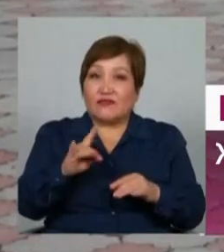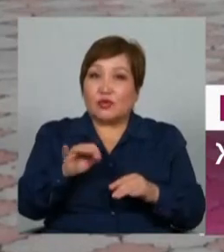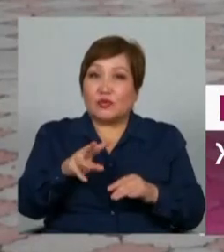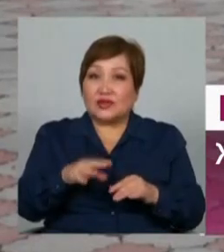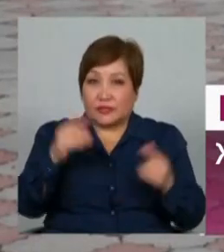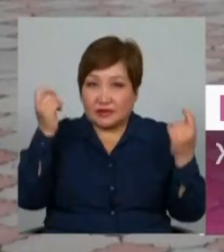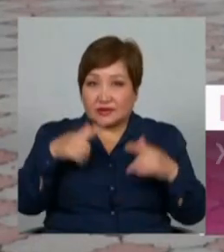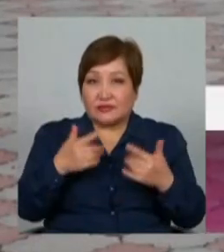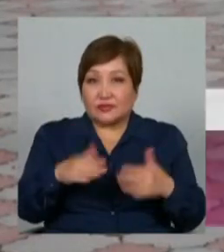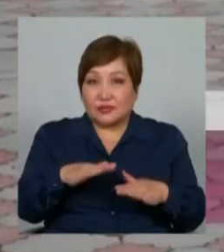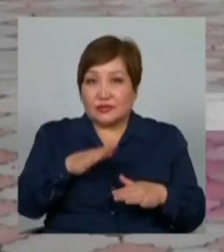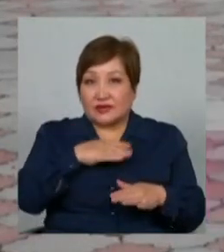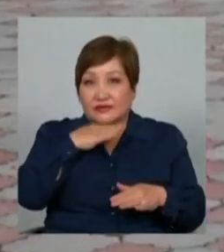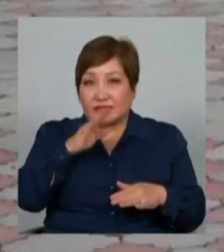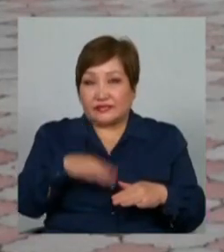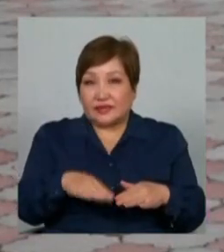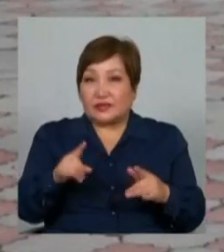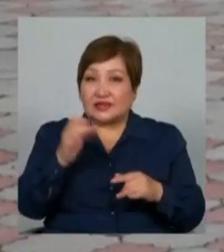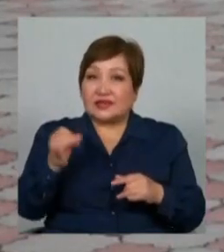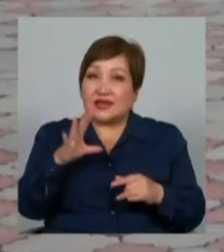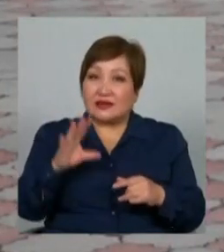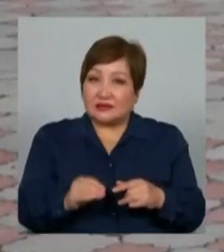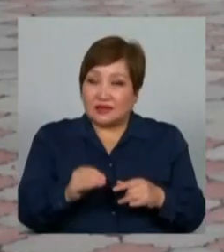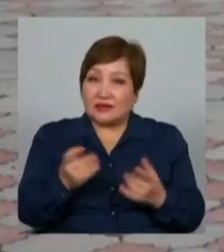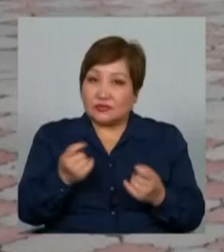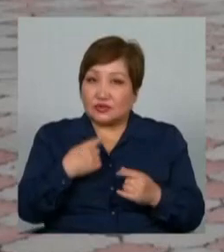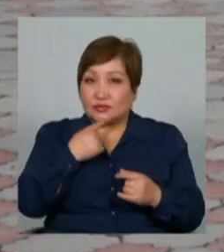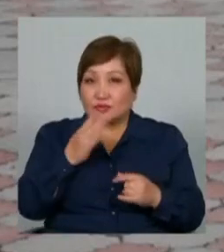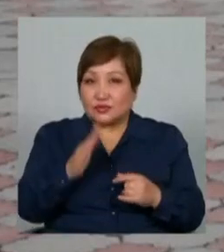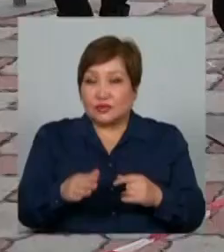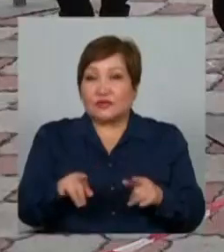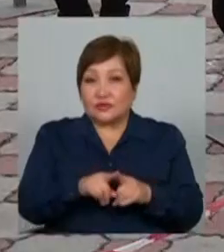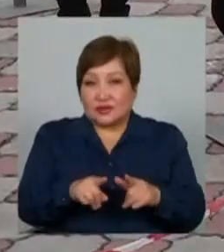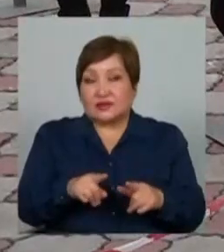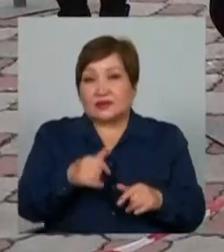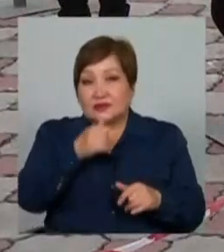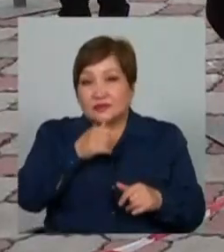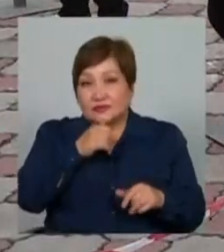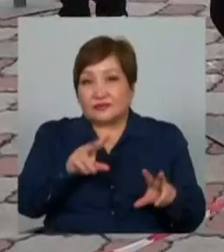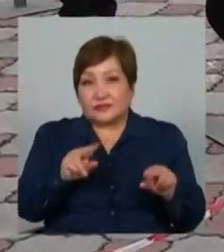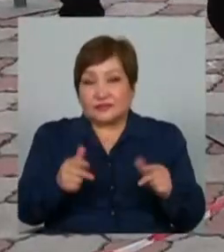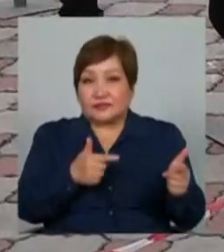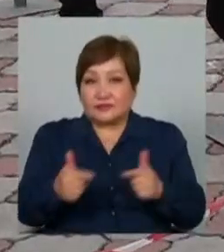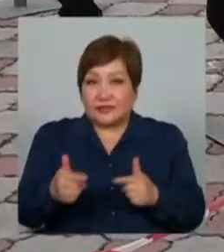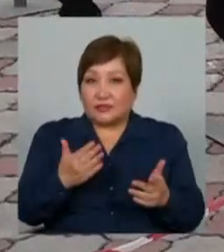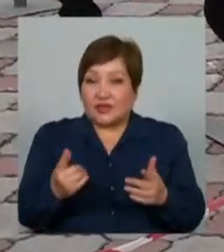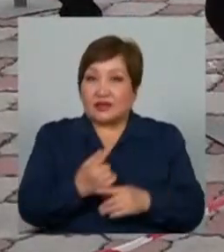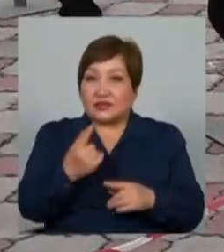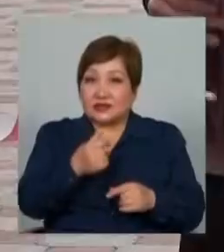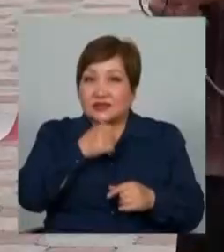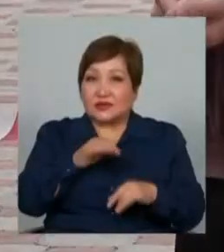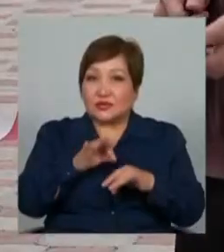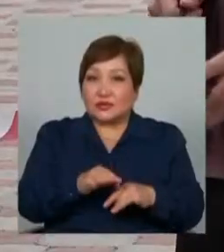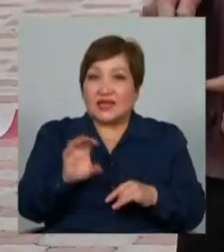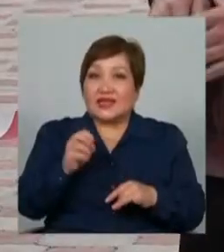мен үшін тарих сабағы аздап күрделі болуы мүмкін. Әйтсе де бағымды сынауға дайынмын. Алғашқы түске дейінгі лекке сынақтан өтуге